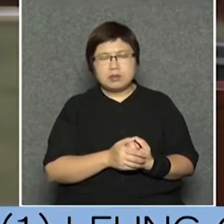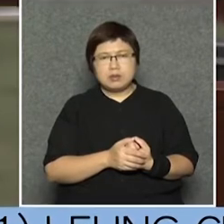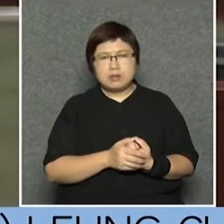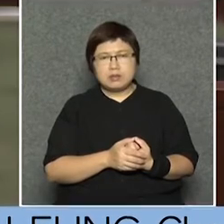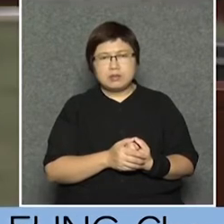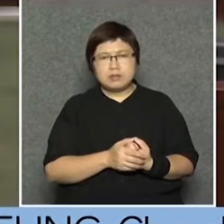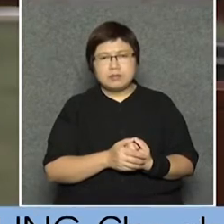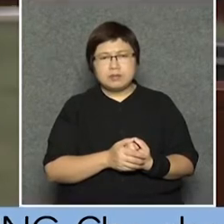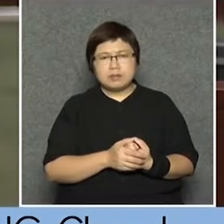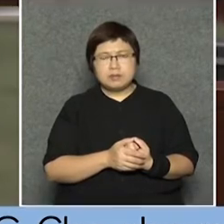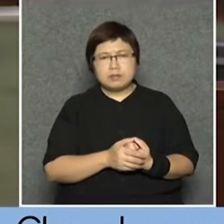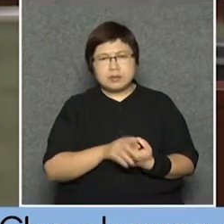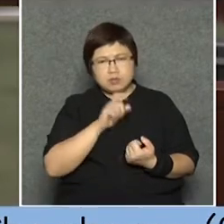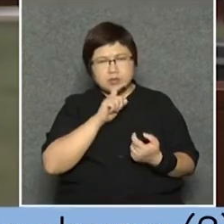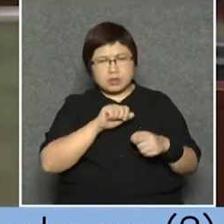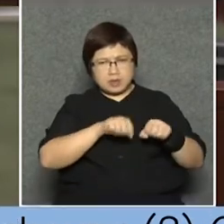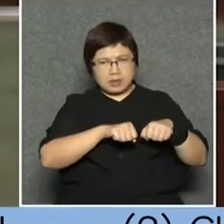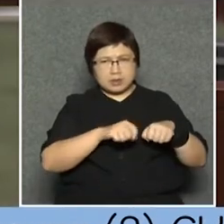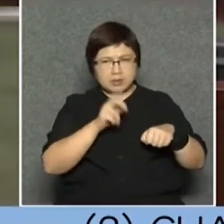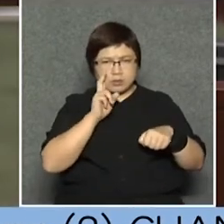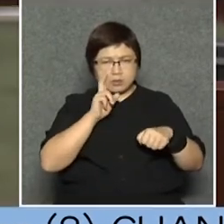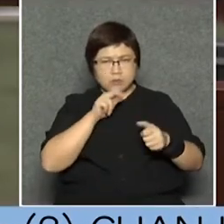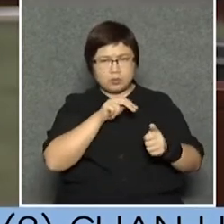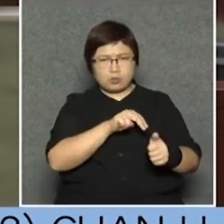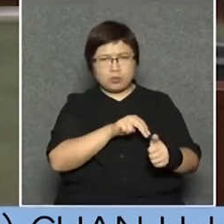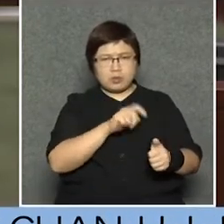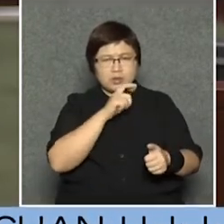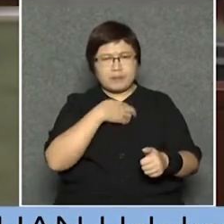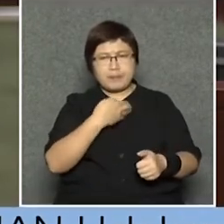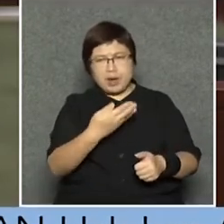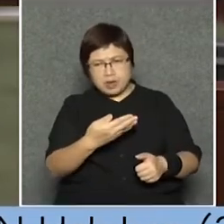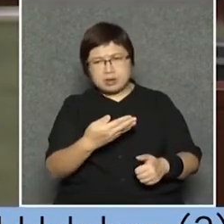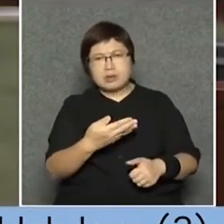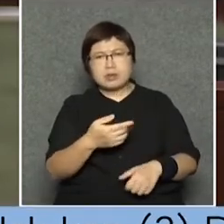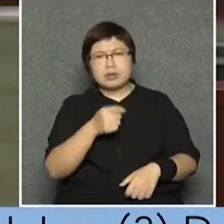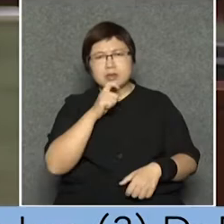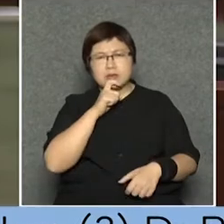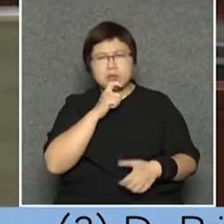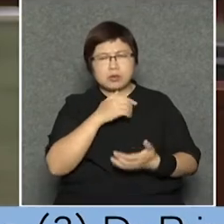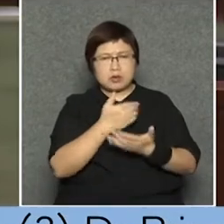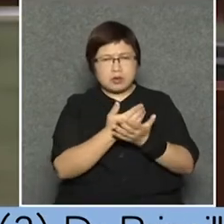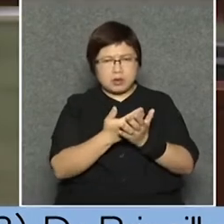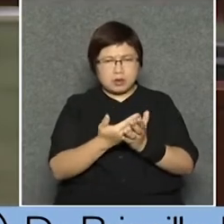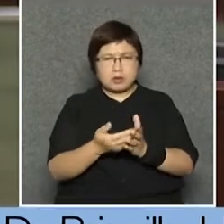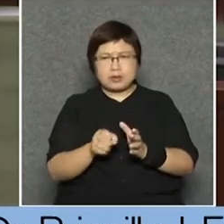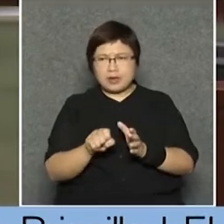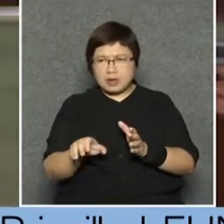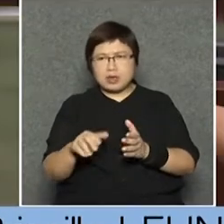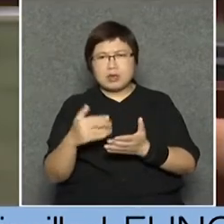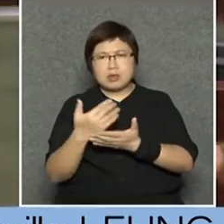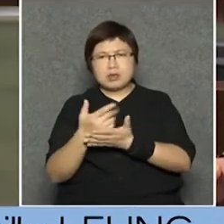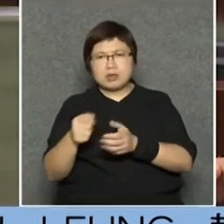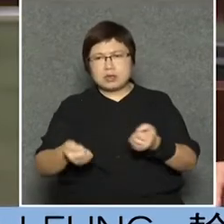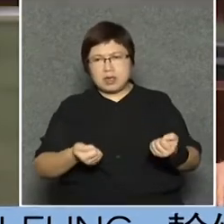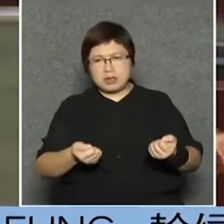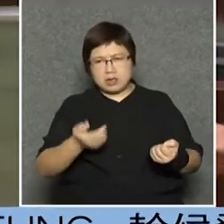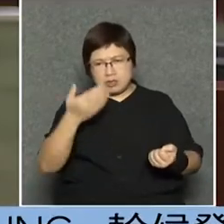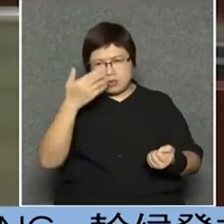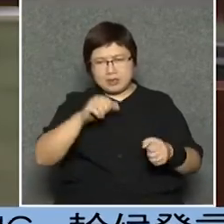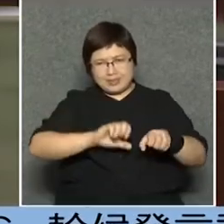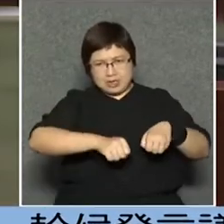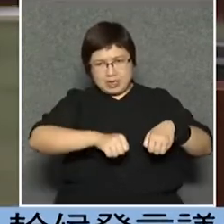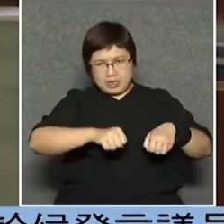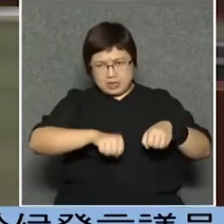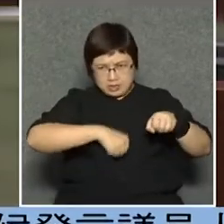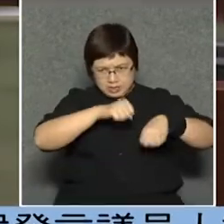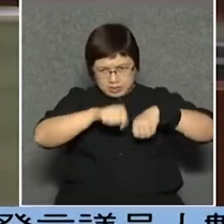如果我哋當咗架單車工具，我哋規管佢有牌啊，佢有一定嘅裝置啊，同埋嗰啲駕駛者係要學啊。即係我